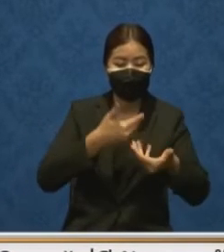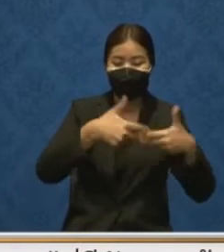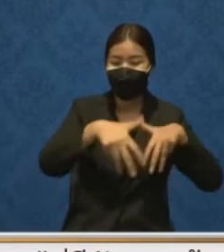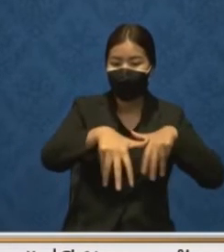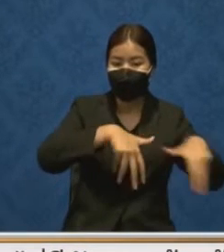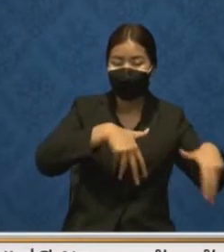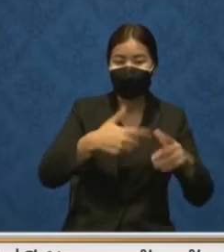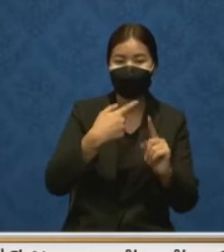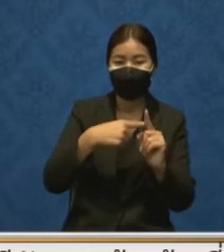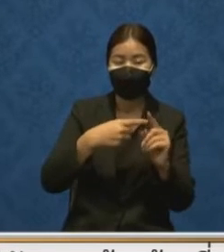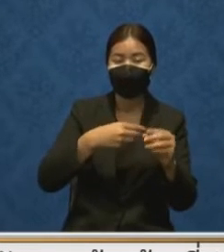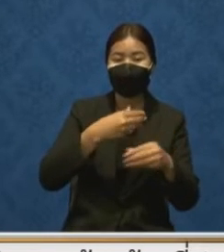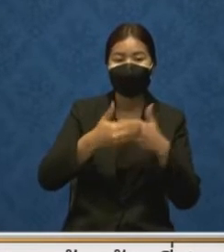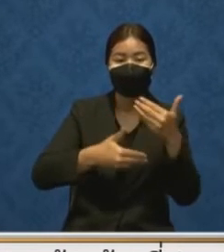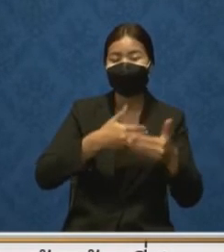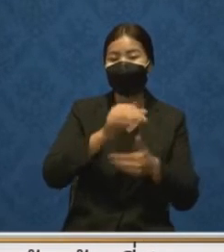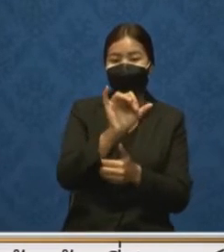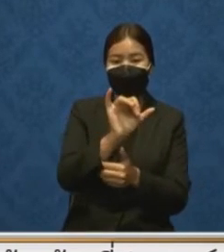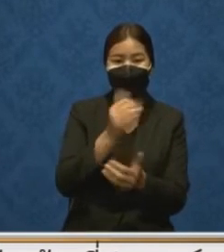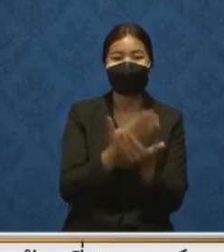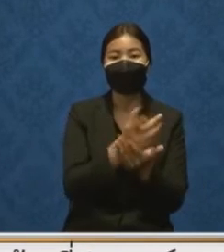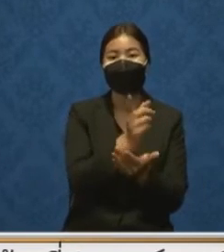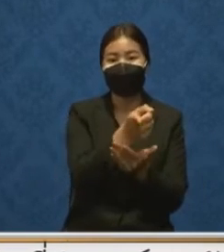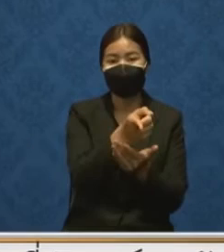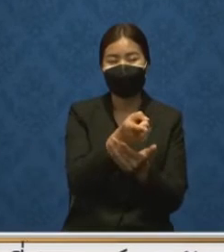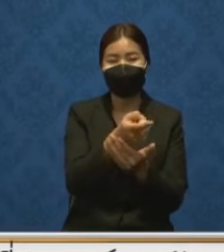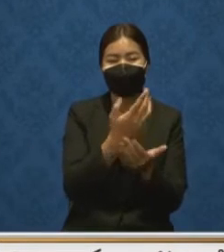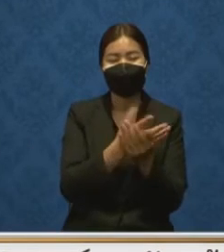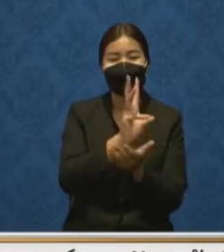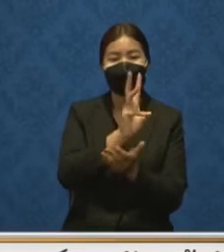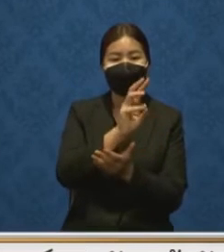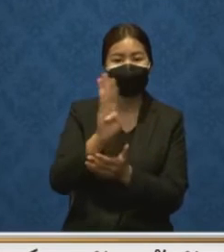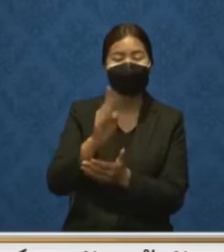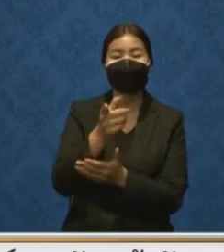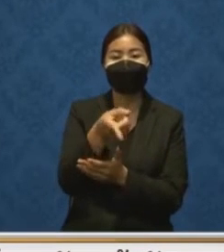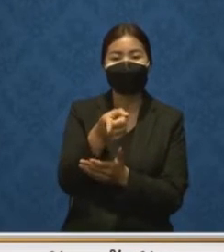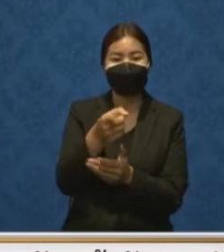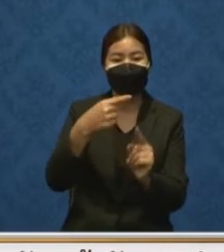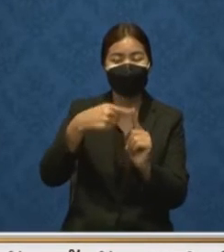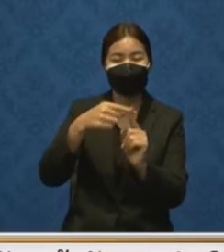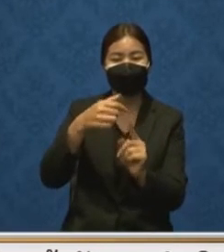แต่ราคาขายปรียัง 2 ละ 6 บาคงเดิม